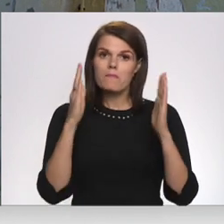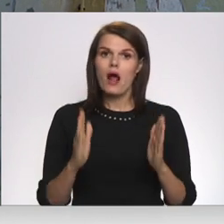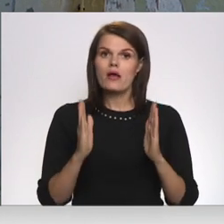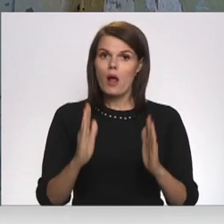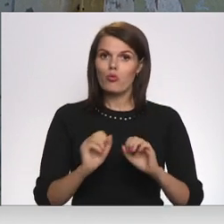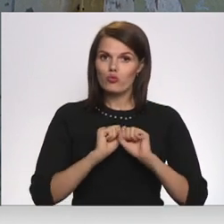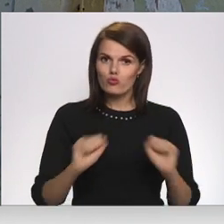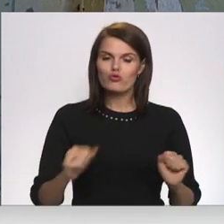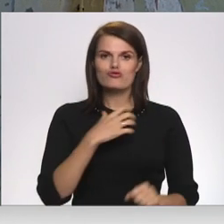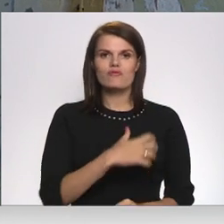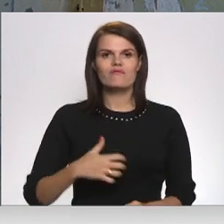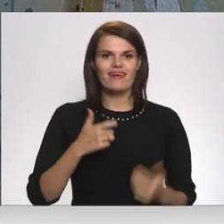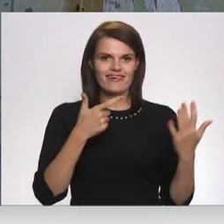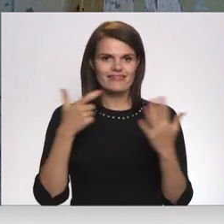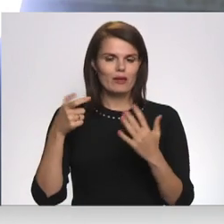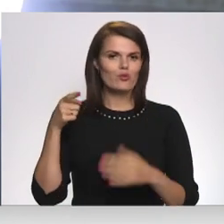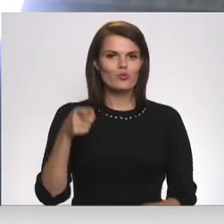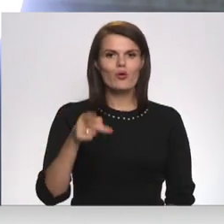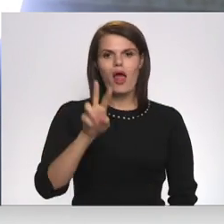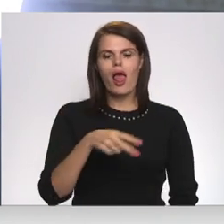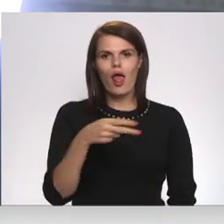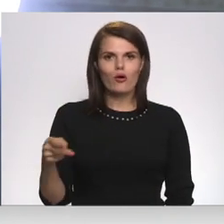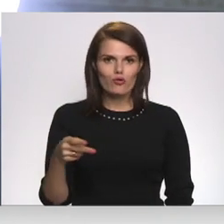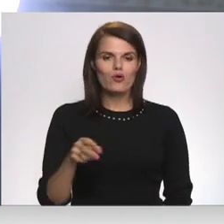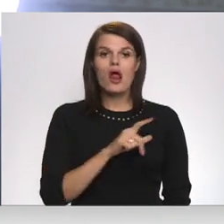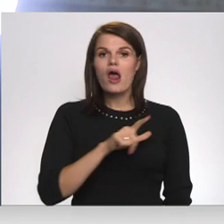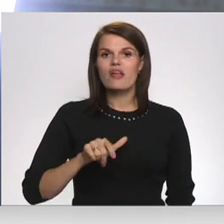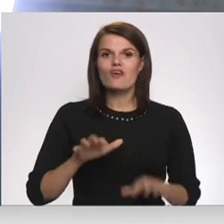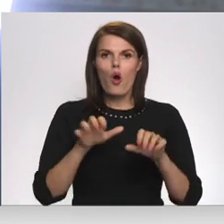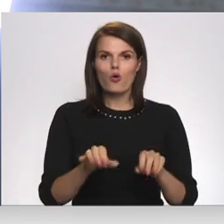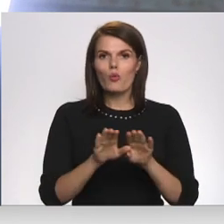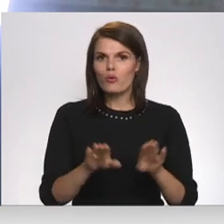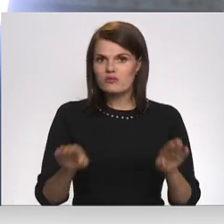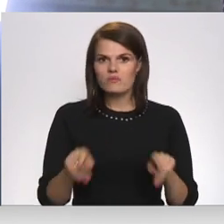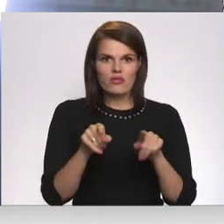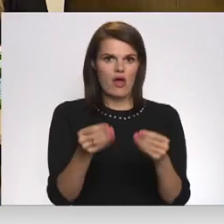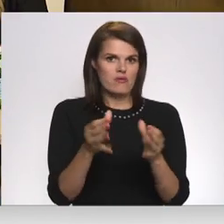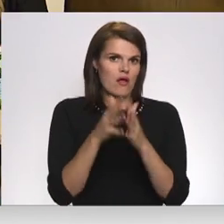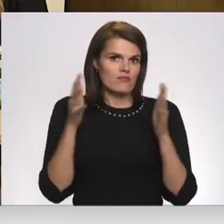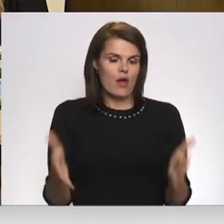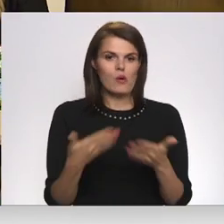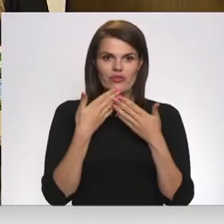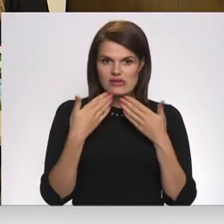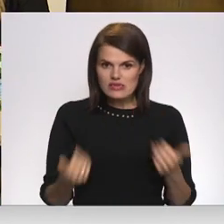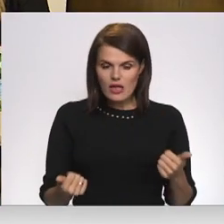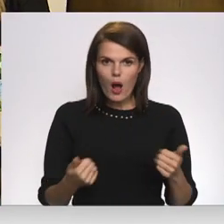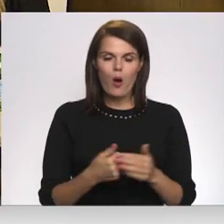droša, nepieciešami 700 tūkstoši eiro. Latvijas okupācijas muzejam šādas naudas nav.